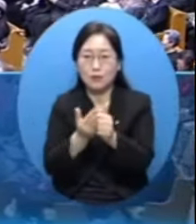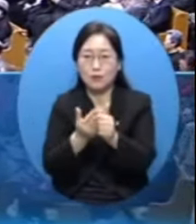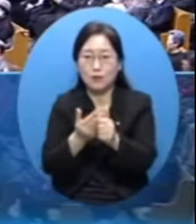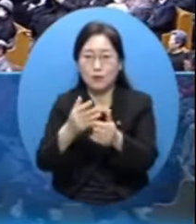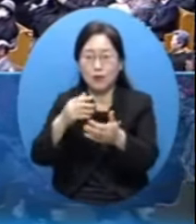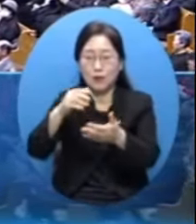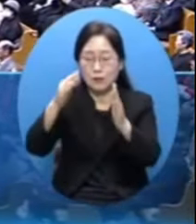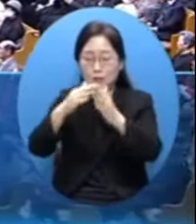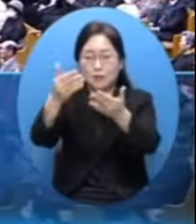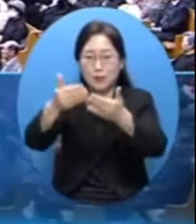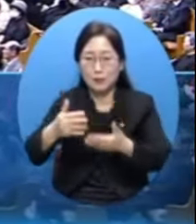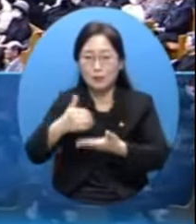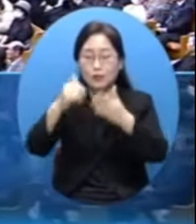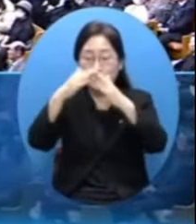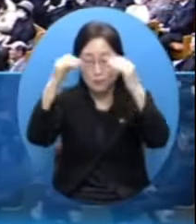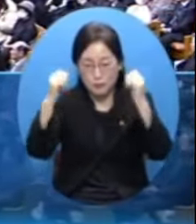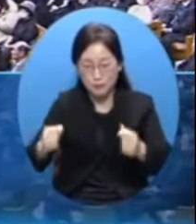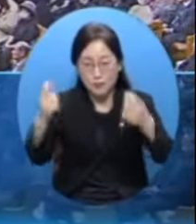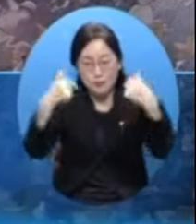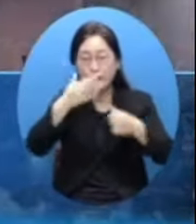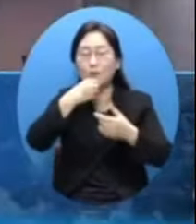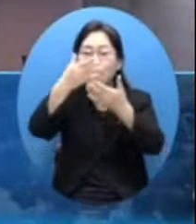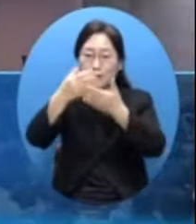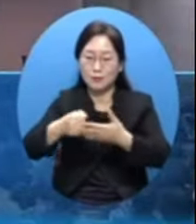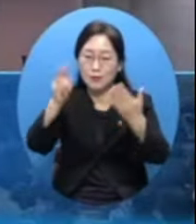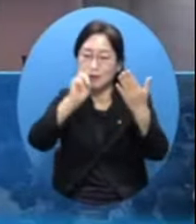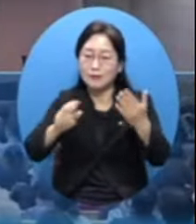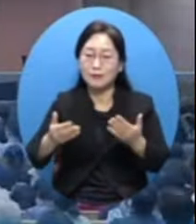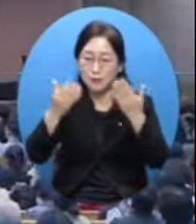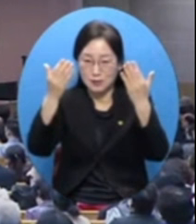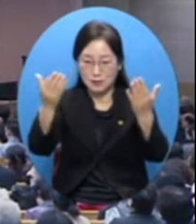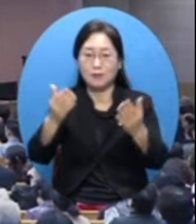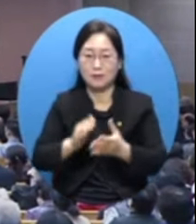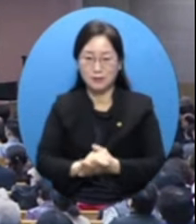복 있나니 그들이 항상 주를 찬송하리이다.